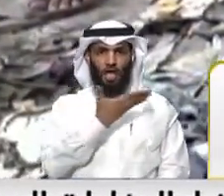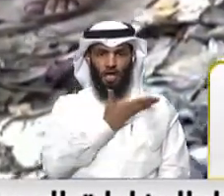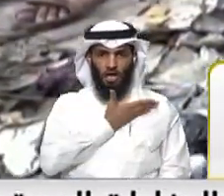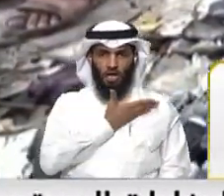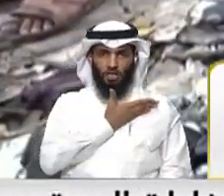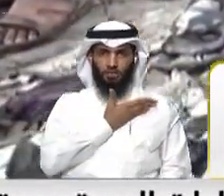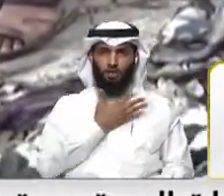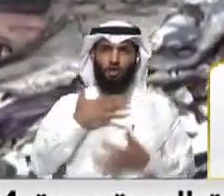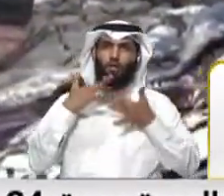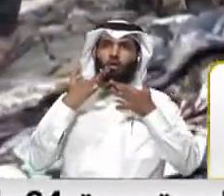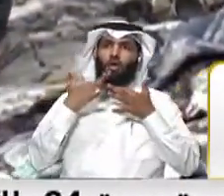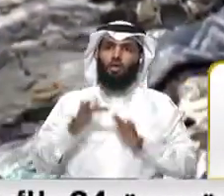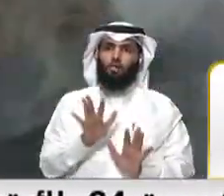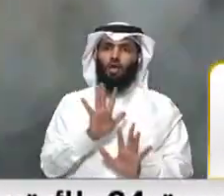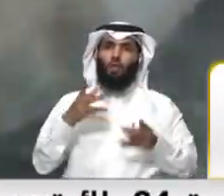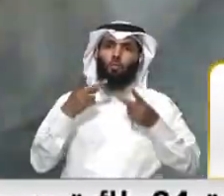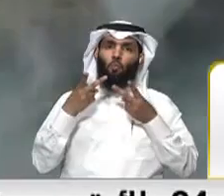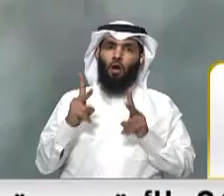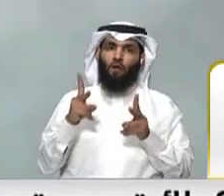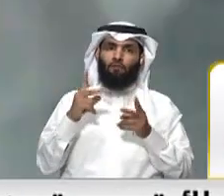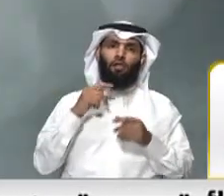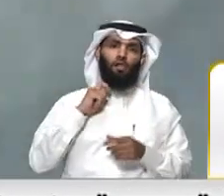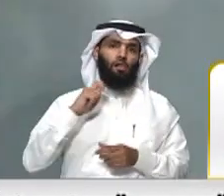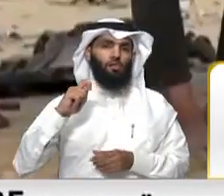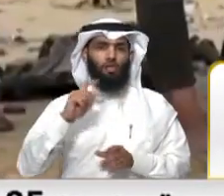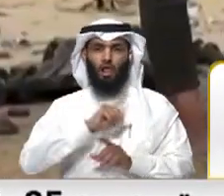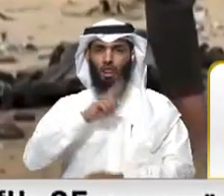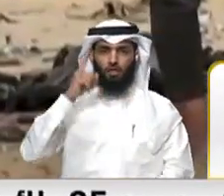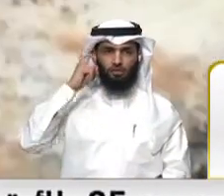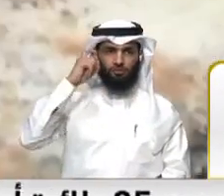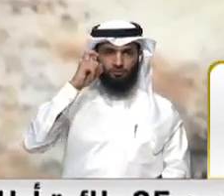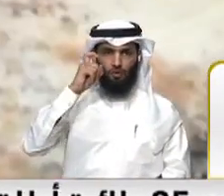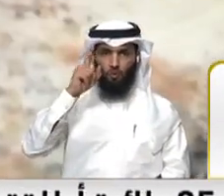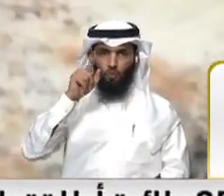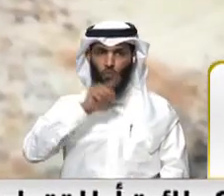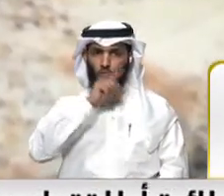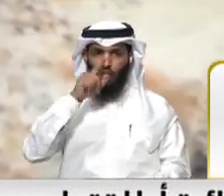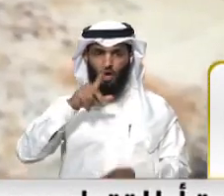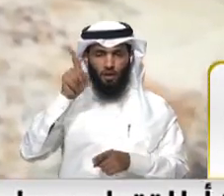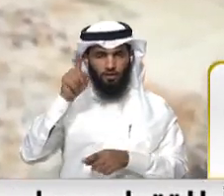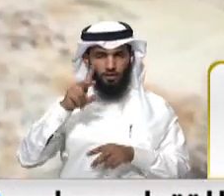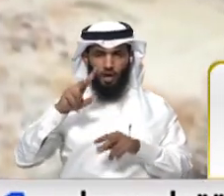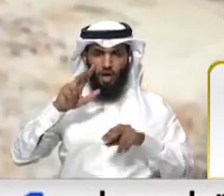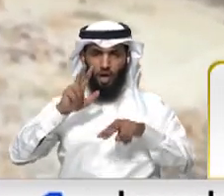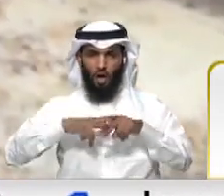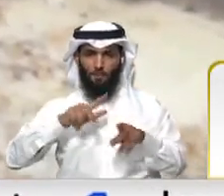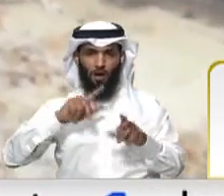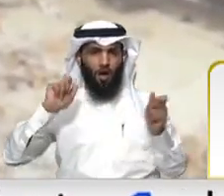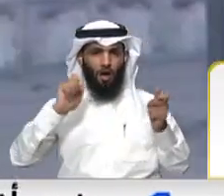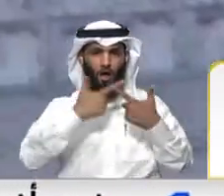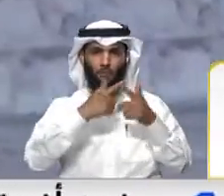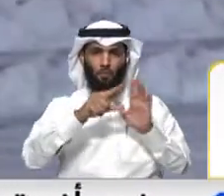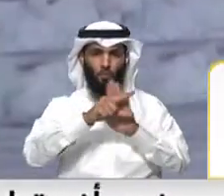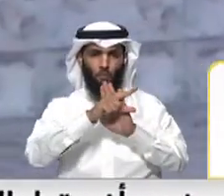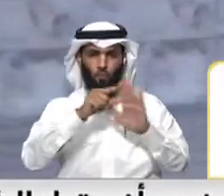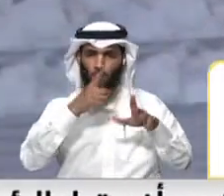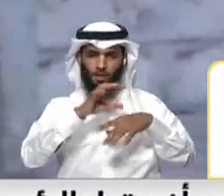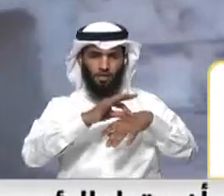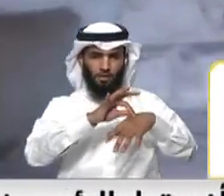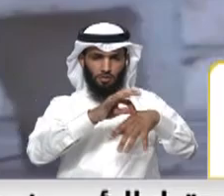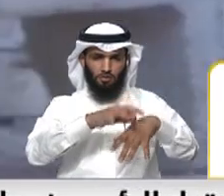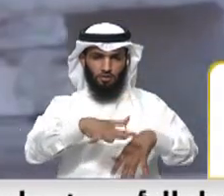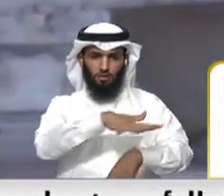الايام والوقائع ان تركيز الحرب هو على الشعب وليس على مجموعه هنا